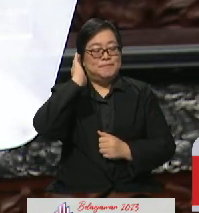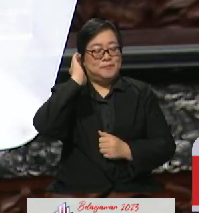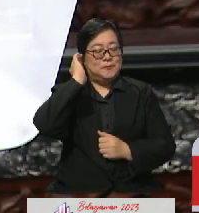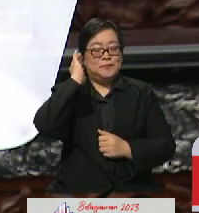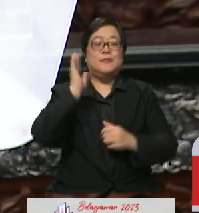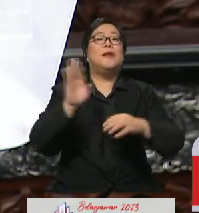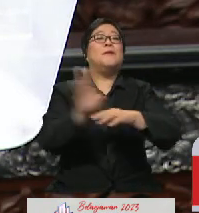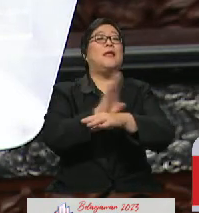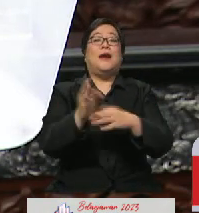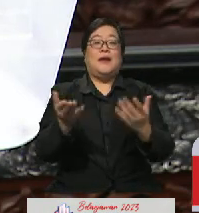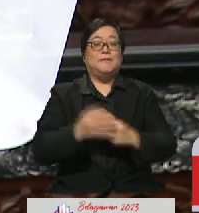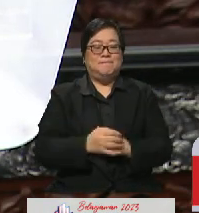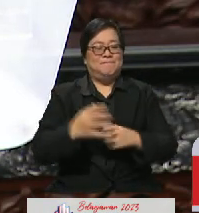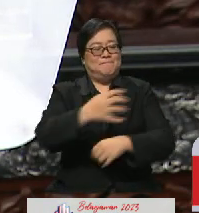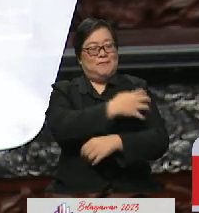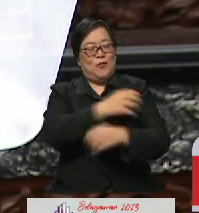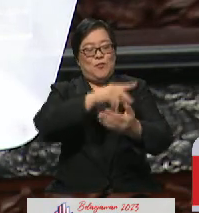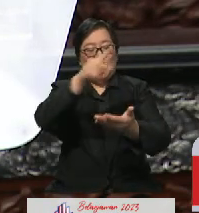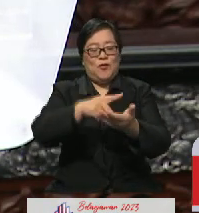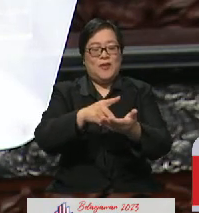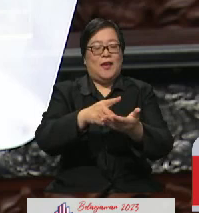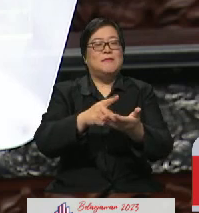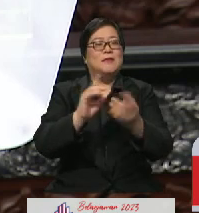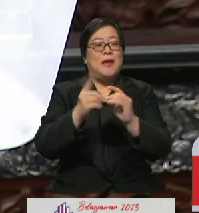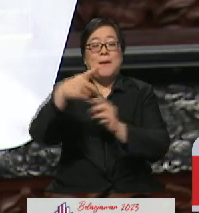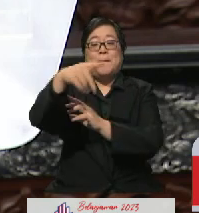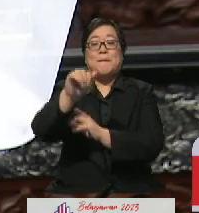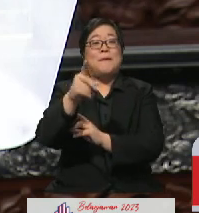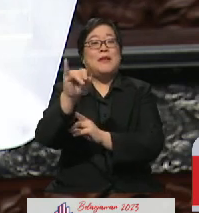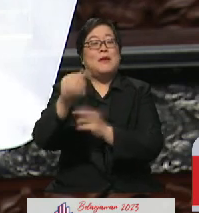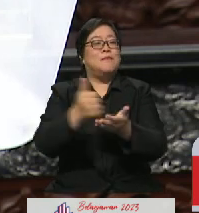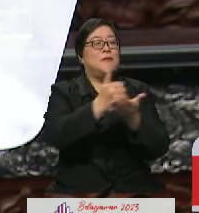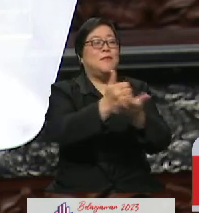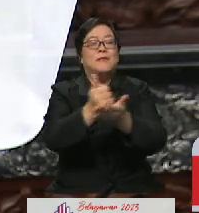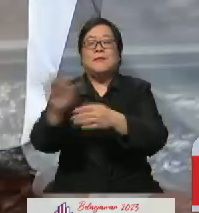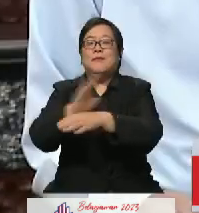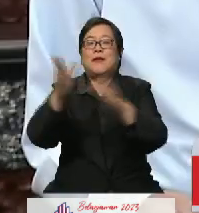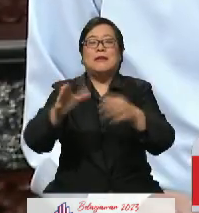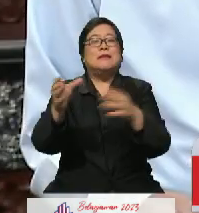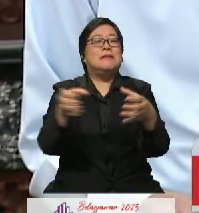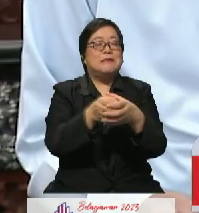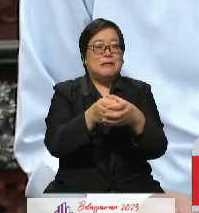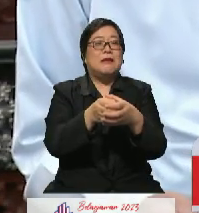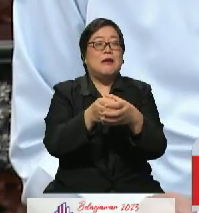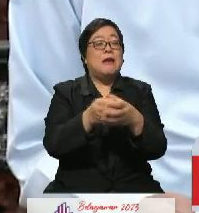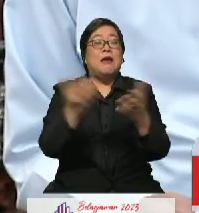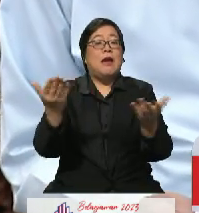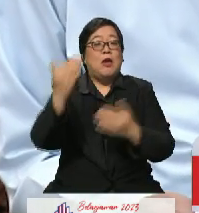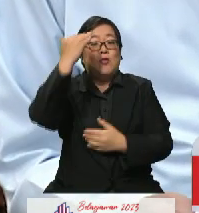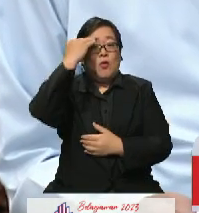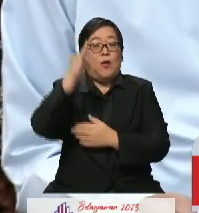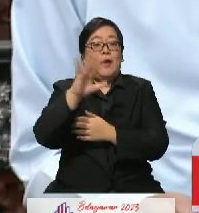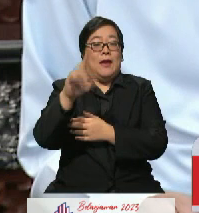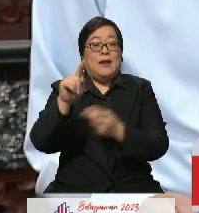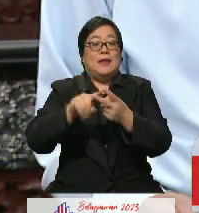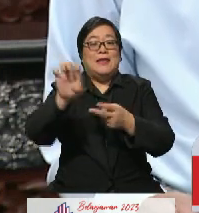Perniagaan. Memperkasa Pusat Ekonomi Digital PEDI untuk membantu peniaga kecil dengan pengetahuan ICT